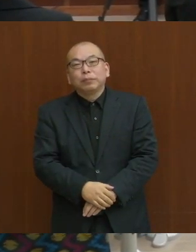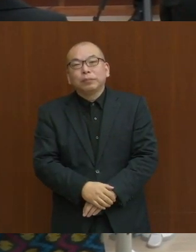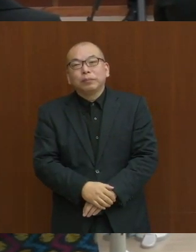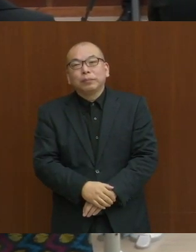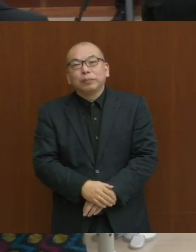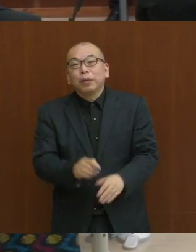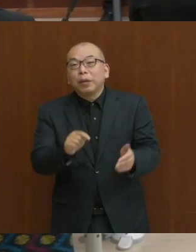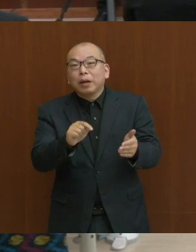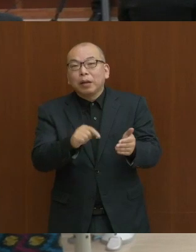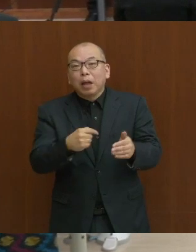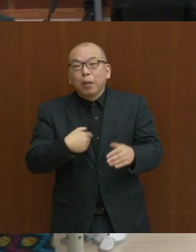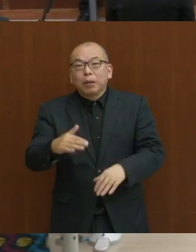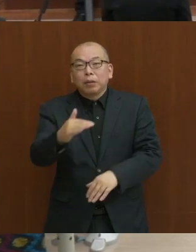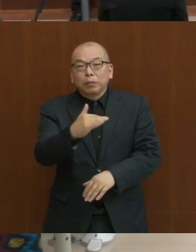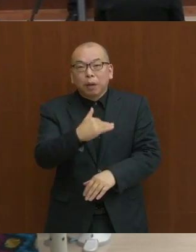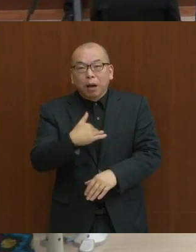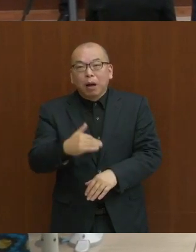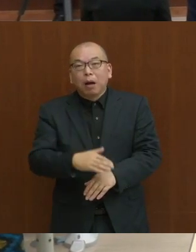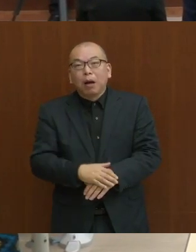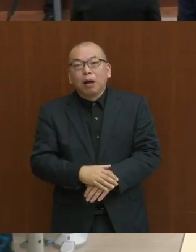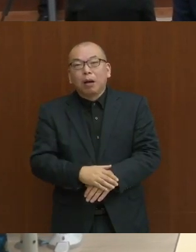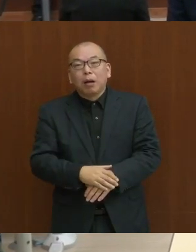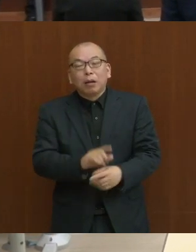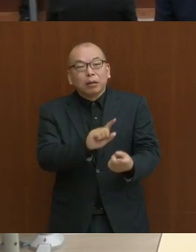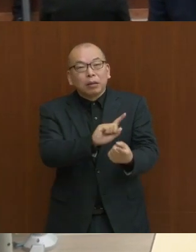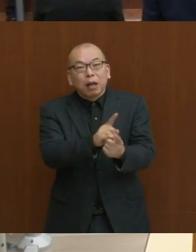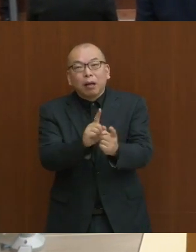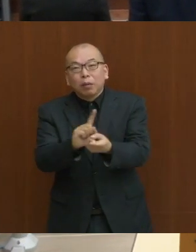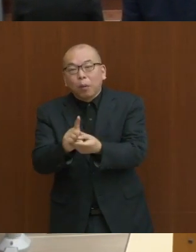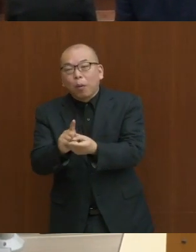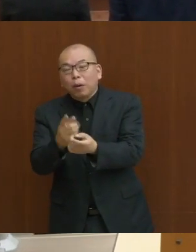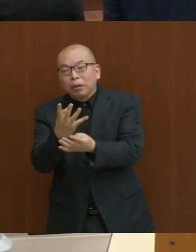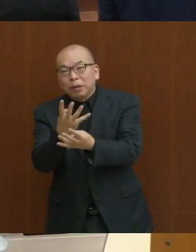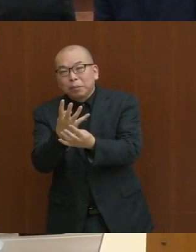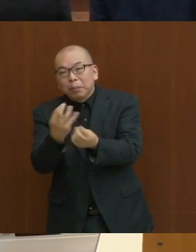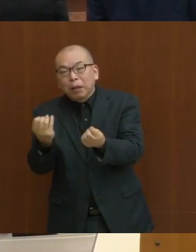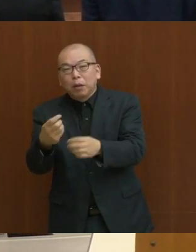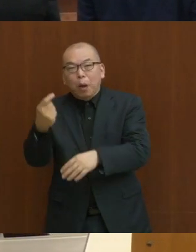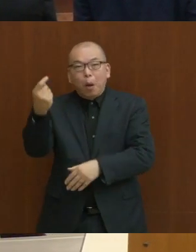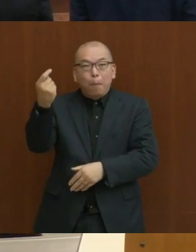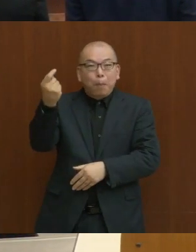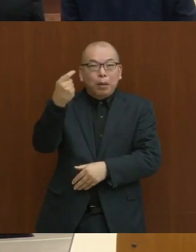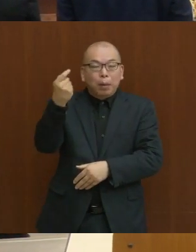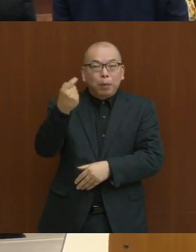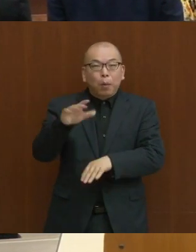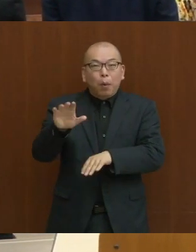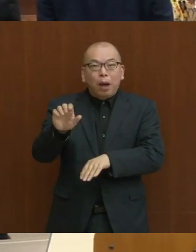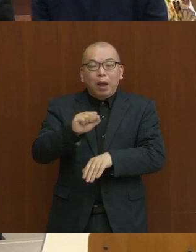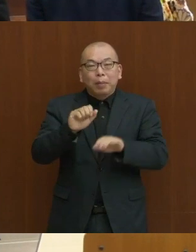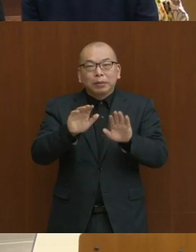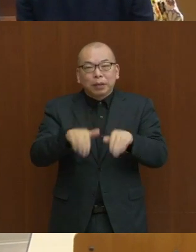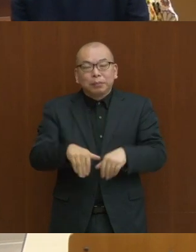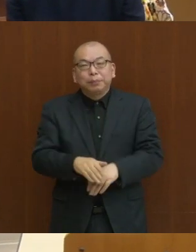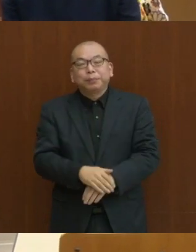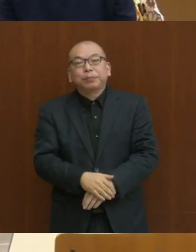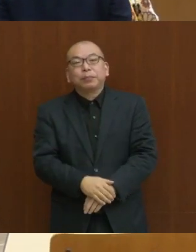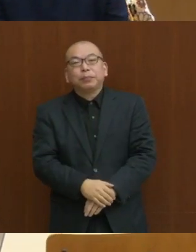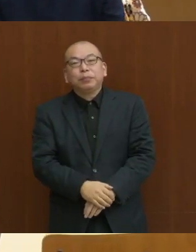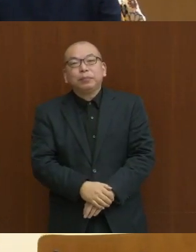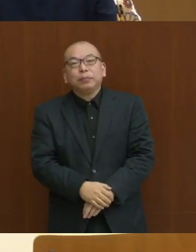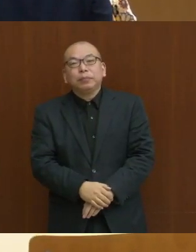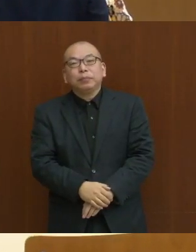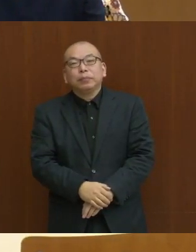その中で私たちは多くの出会いと数えきれないほどの学びを得ることができました。